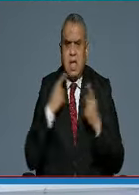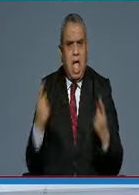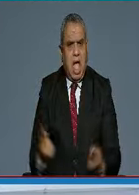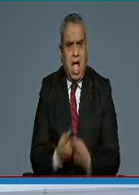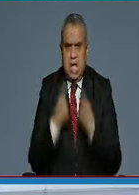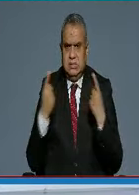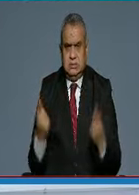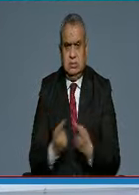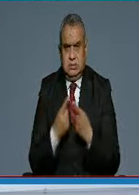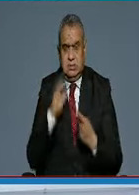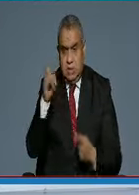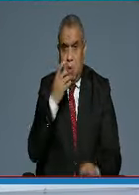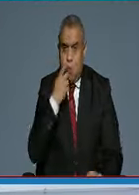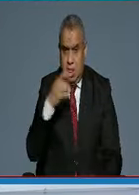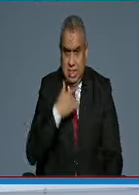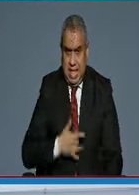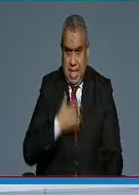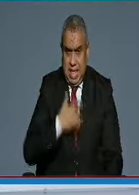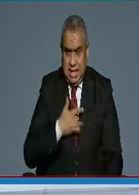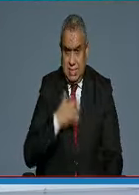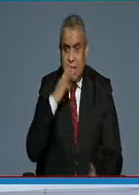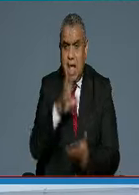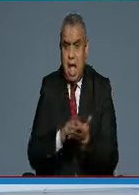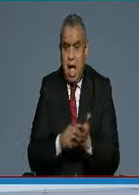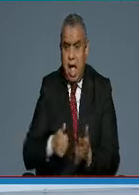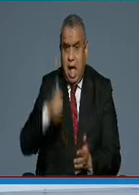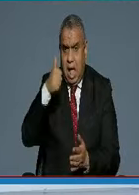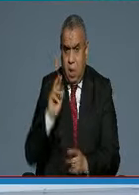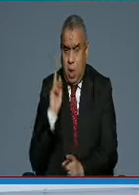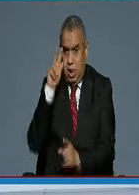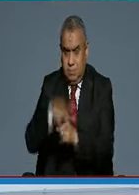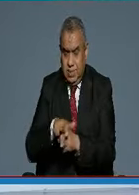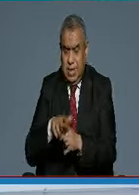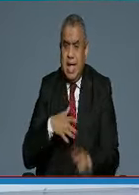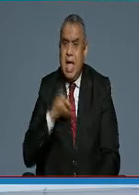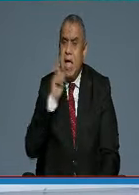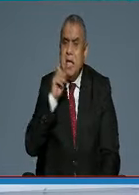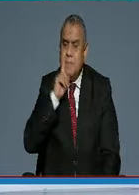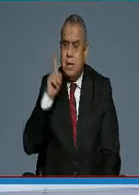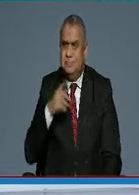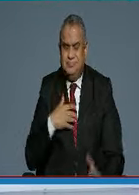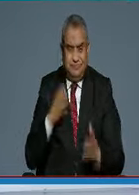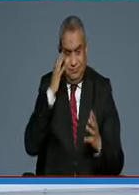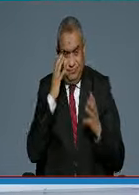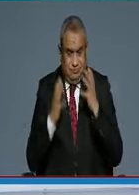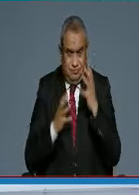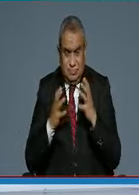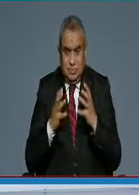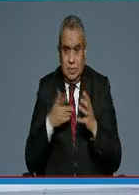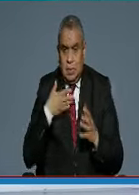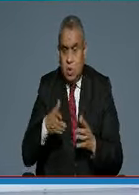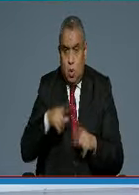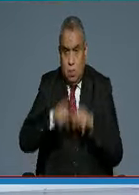اه احساسي انه الشوط الاول تحديدا كان مضغوط شويه مش هو امام عاشور بس ما عملش حوار في